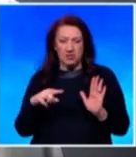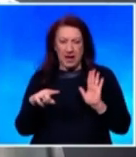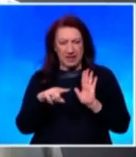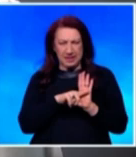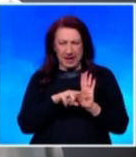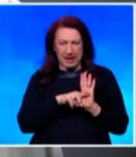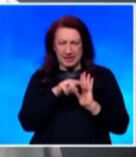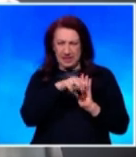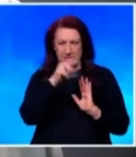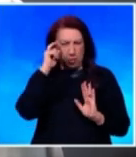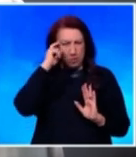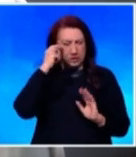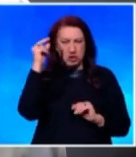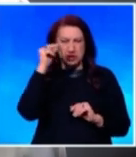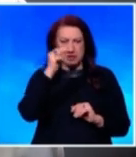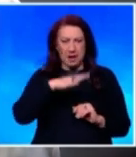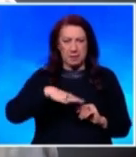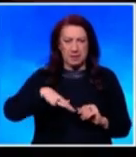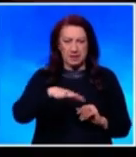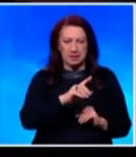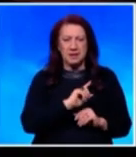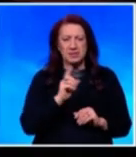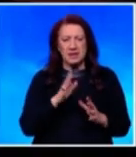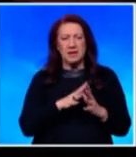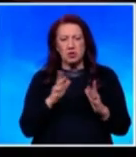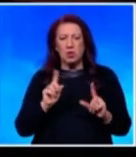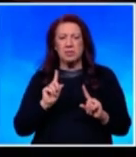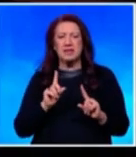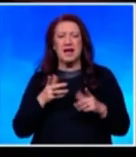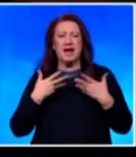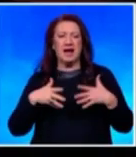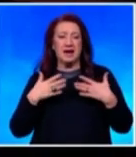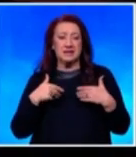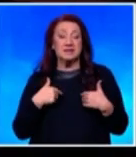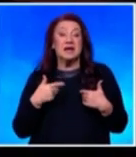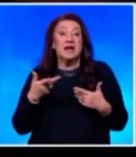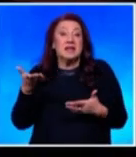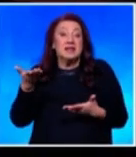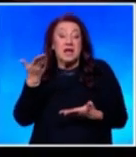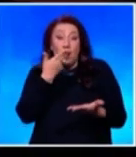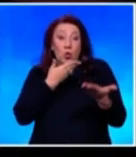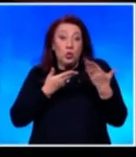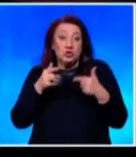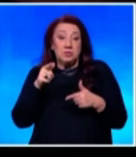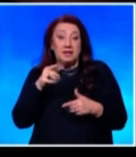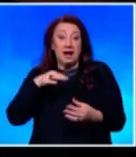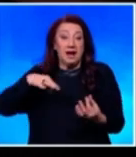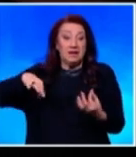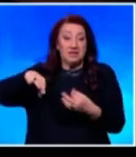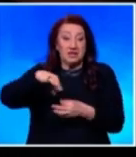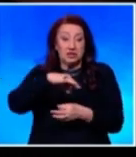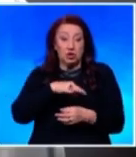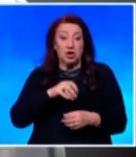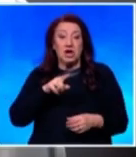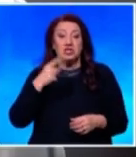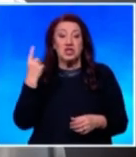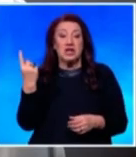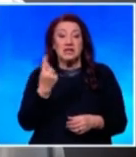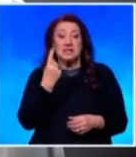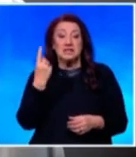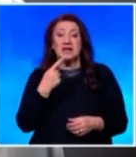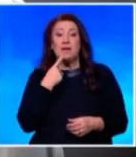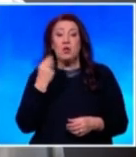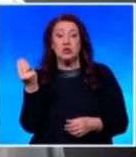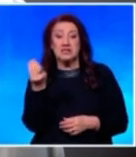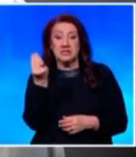ама съм бил не съм харесвал никой от съседните земи че ние учихме такива истории че само сърбите ни са брат и всички други